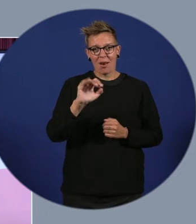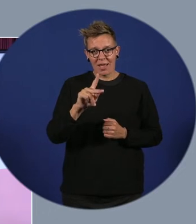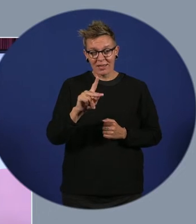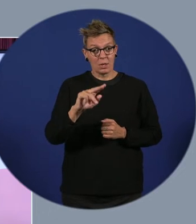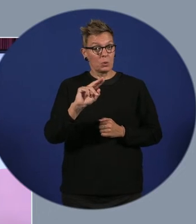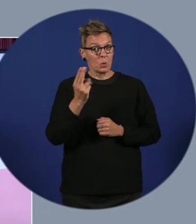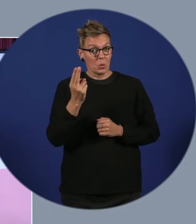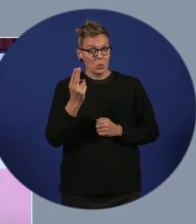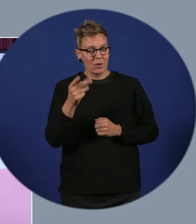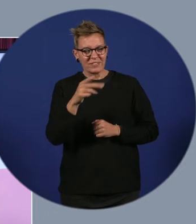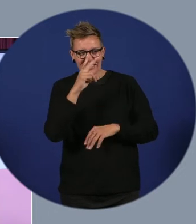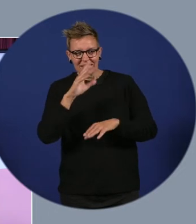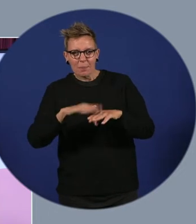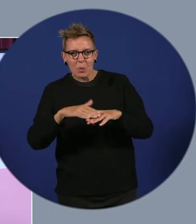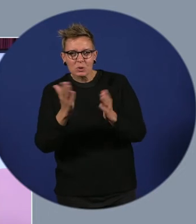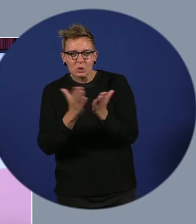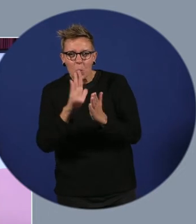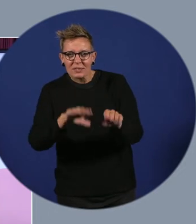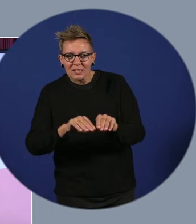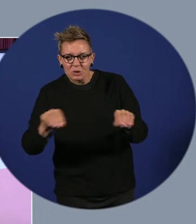ska vi få reda på resultatet för detta skolval.